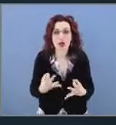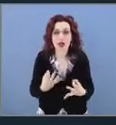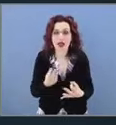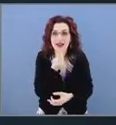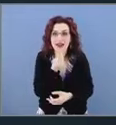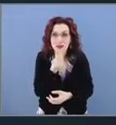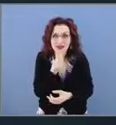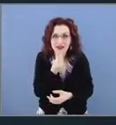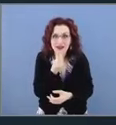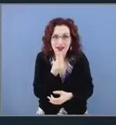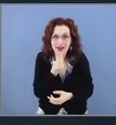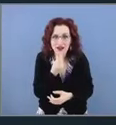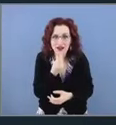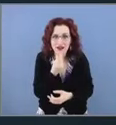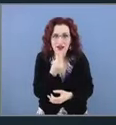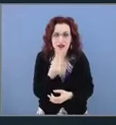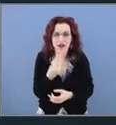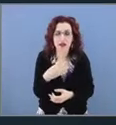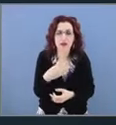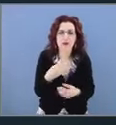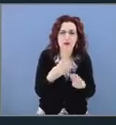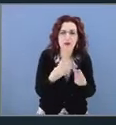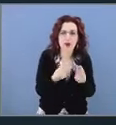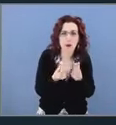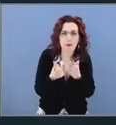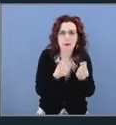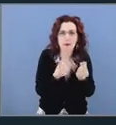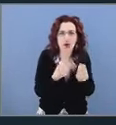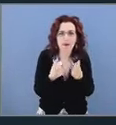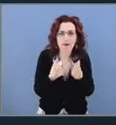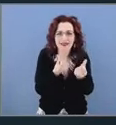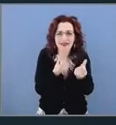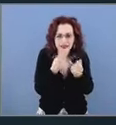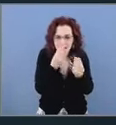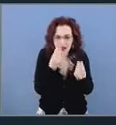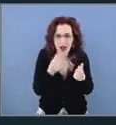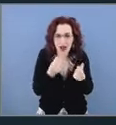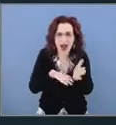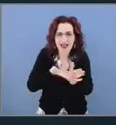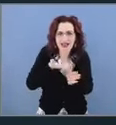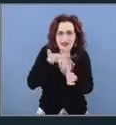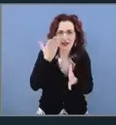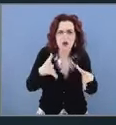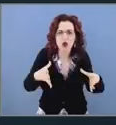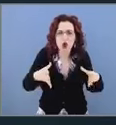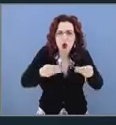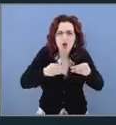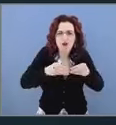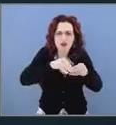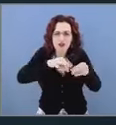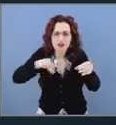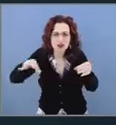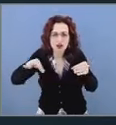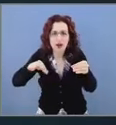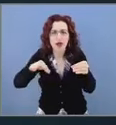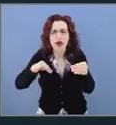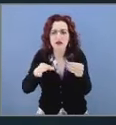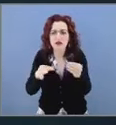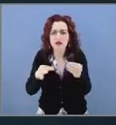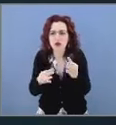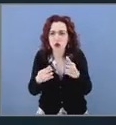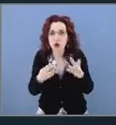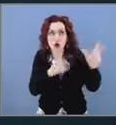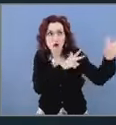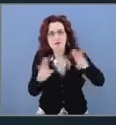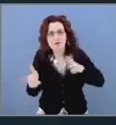l'esaltazione delle proprietà funzionali e sensoriali, sistemi di confezionamento, le nuove forniture alimentari. E per finire,